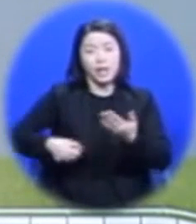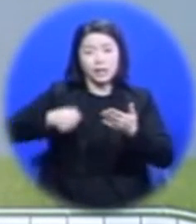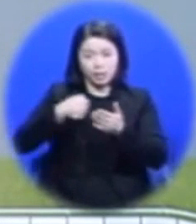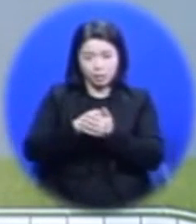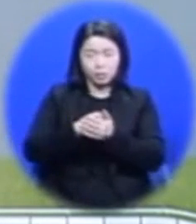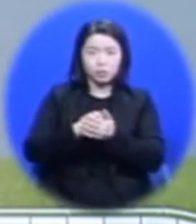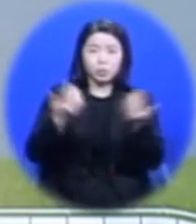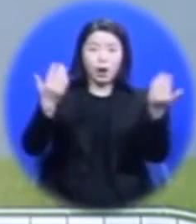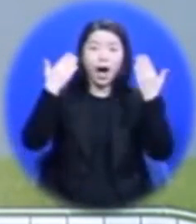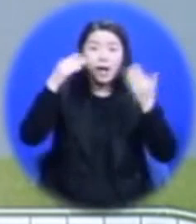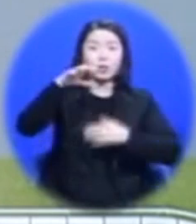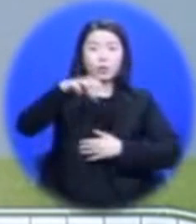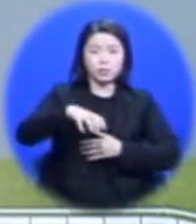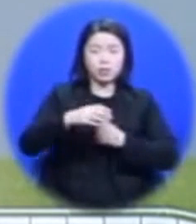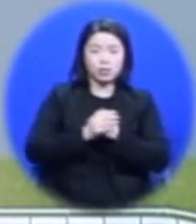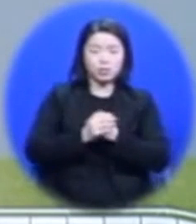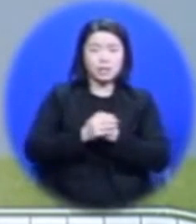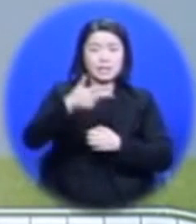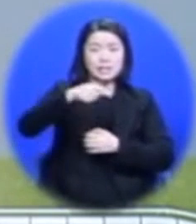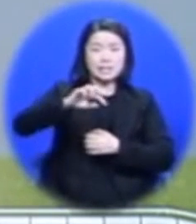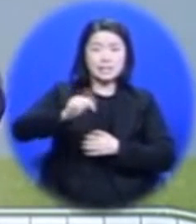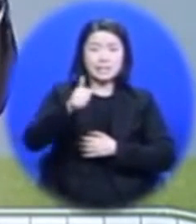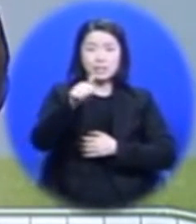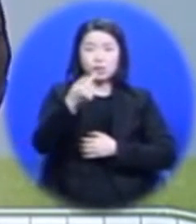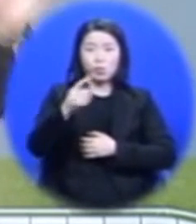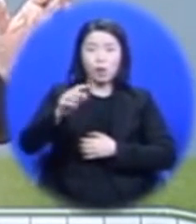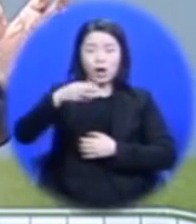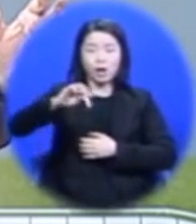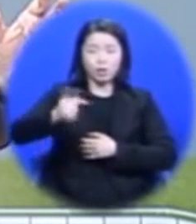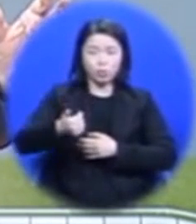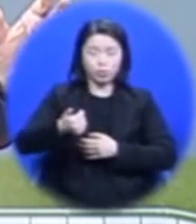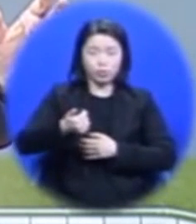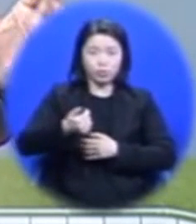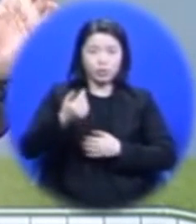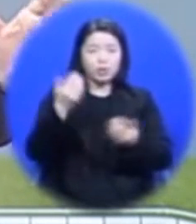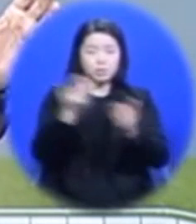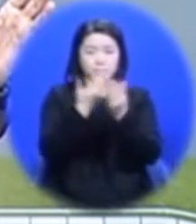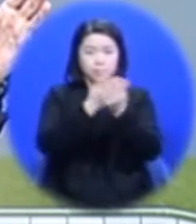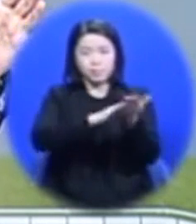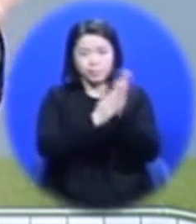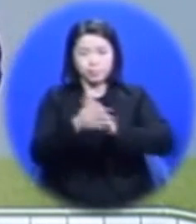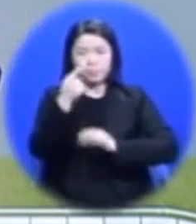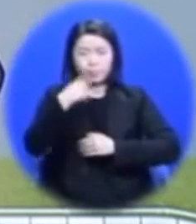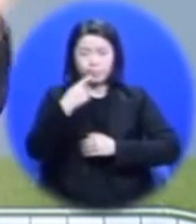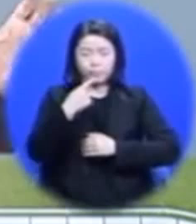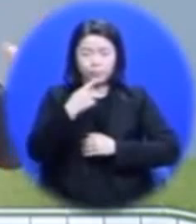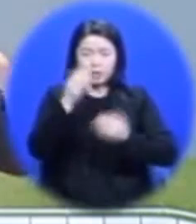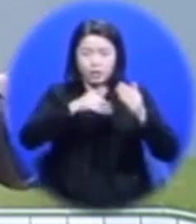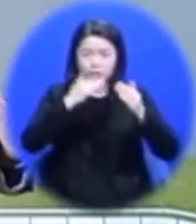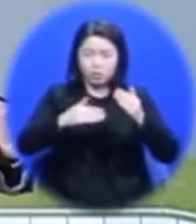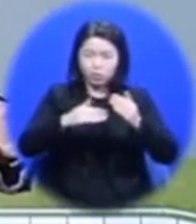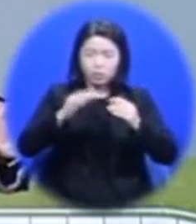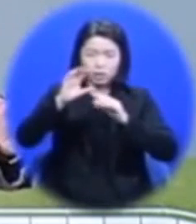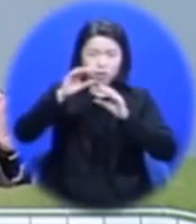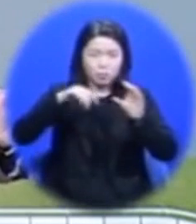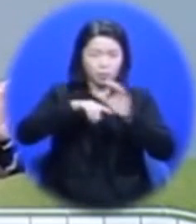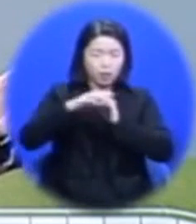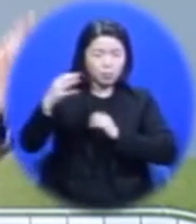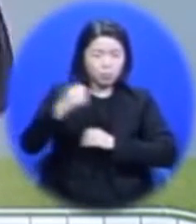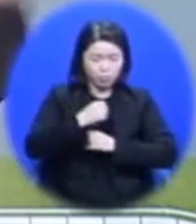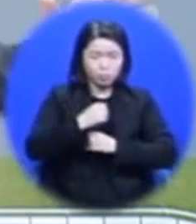결정적으로 학교에서 진화론이 정식 과목으로 채택이 되고 그게 과학적인